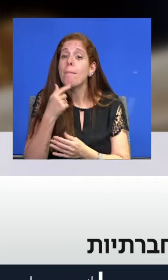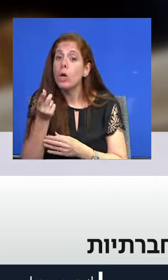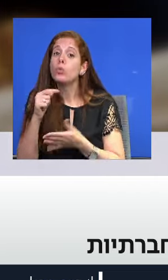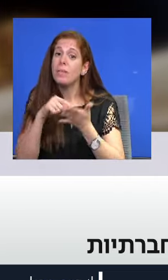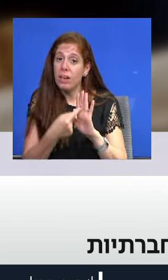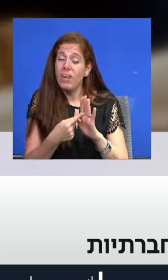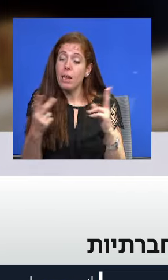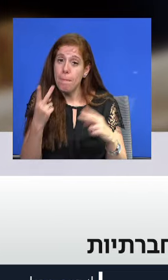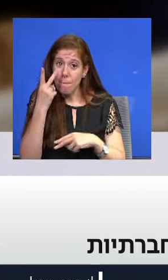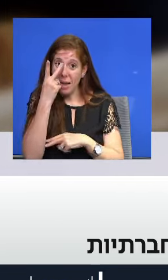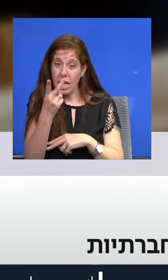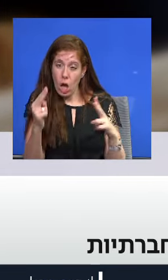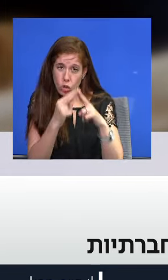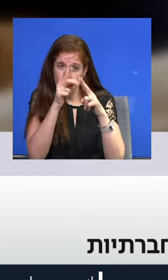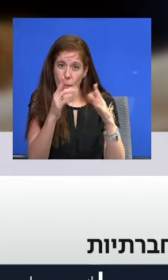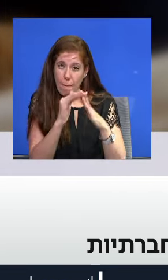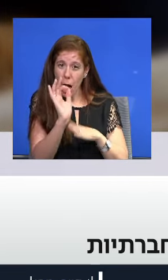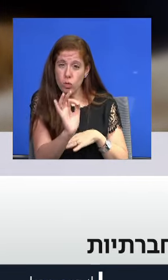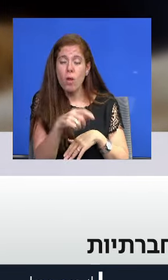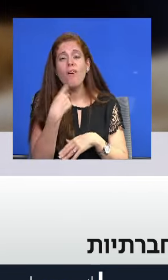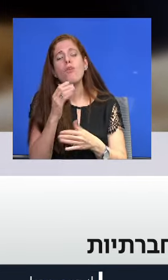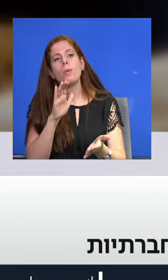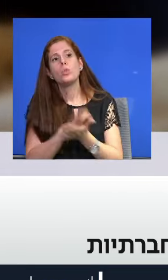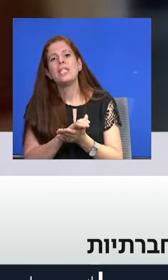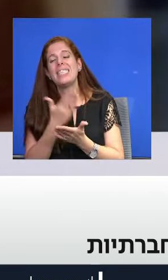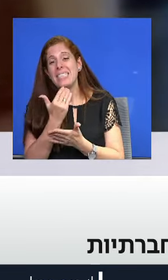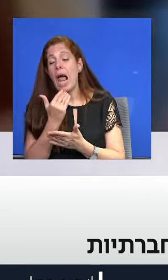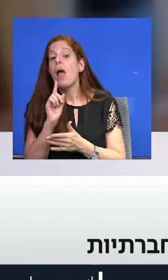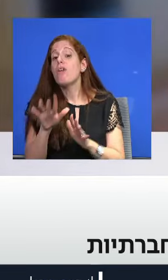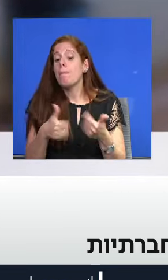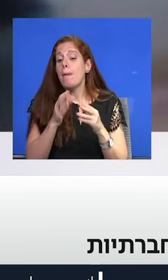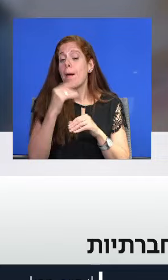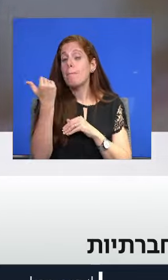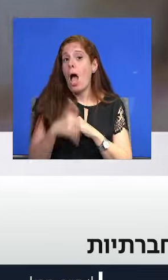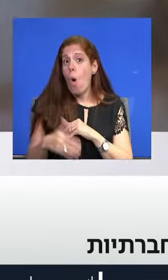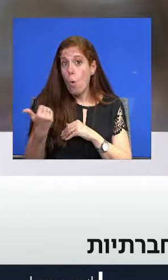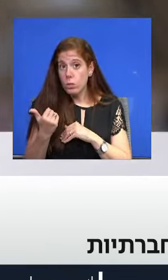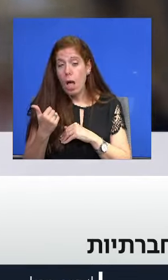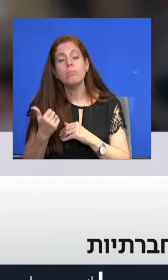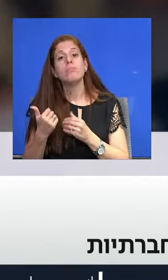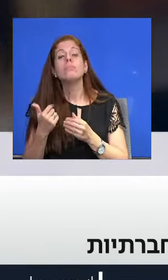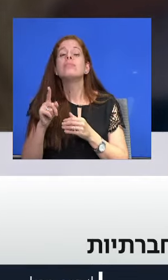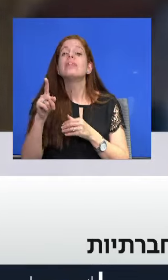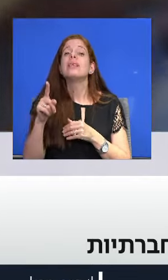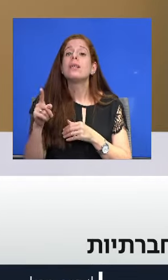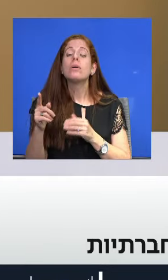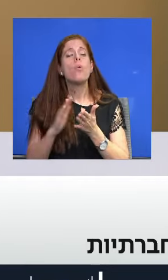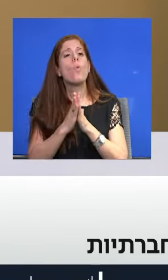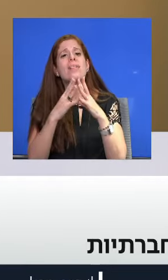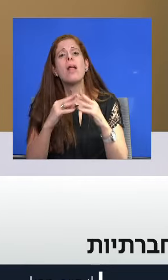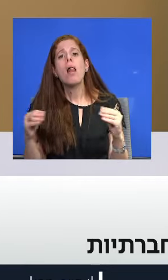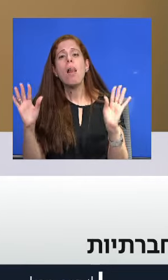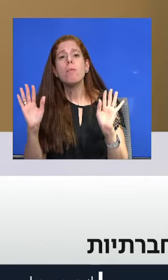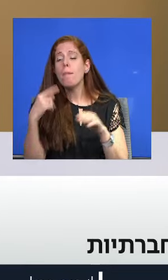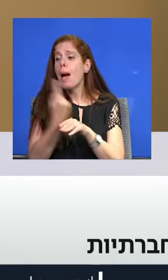עם סעוד בביתו ואף כינה אותו ידיד ישראל. אבל ביממה האחרונה טוויסט בעלילה, עקבותיו של סעוד נעלמו לחלוטין. הפעם